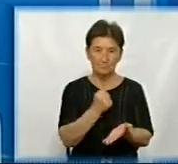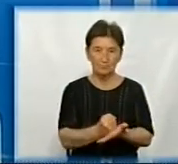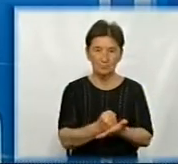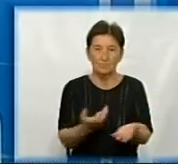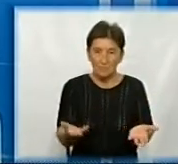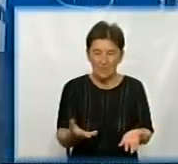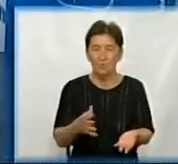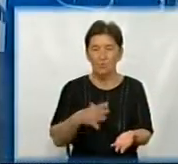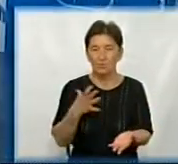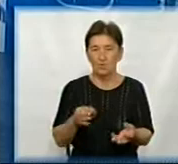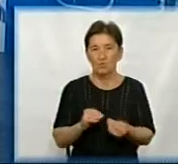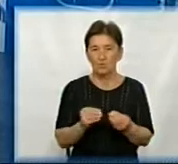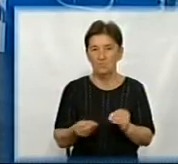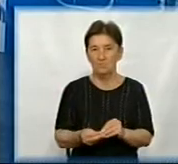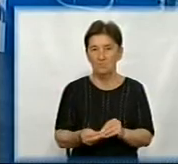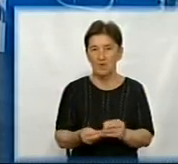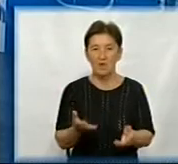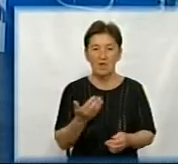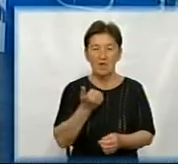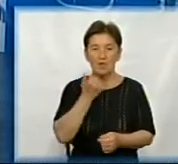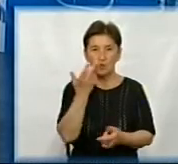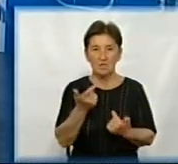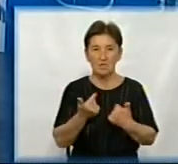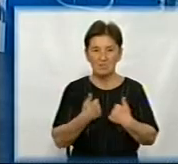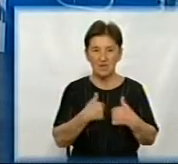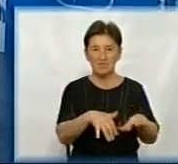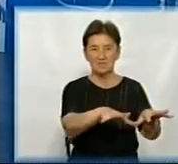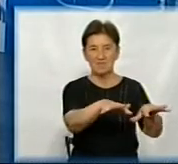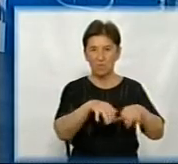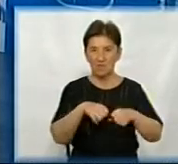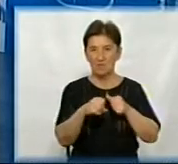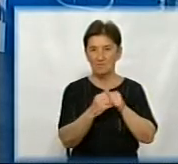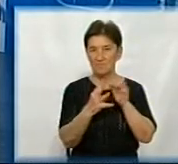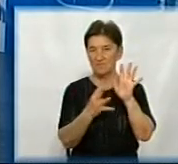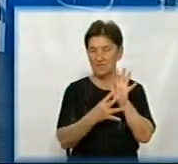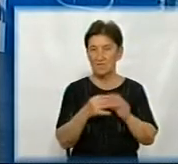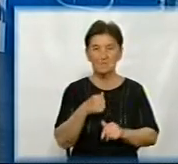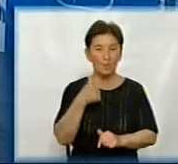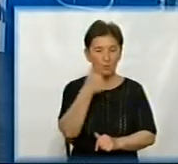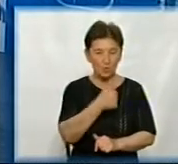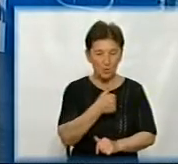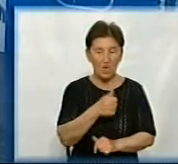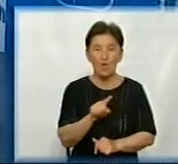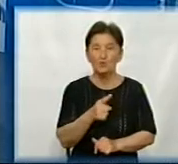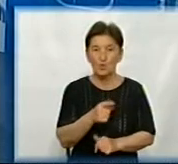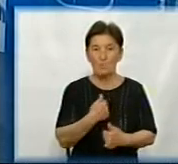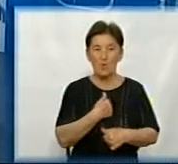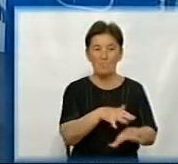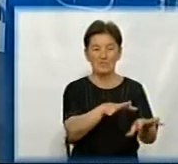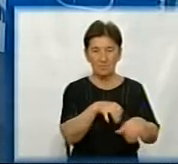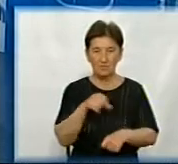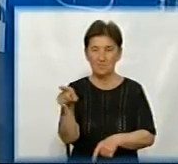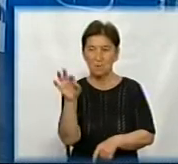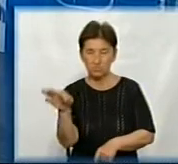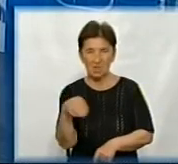проблеми. Так, так, так. Ми коли ми прийняли, забрали 19-му році майно, чому ми забирали йому? Тому що правильно ви говорите,